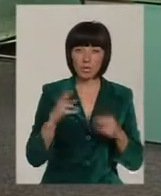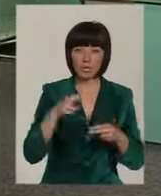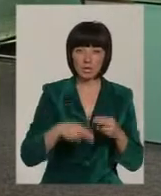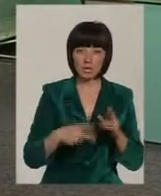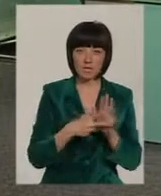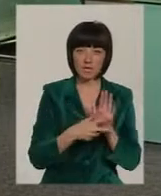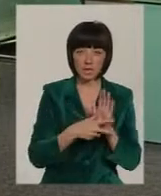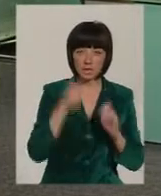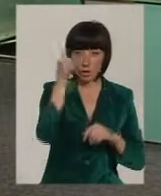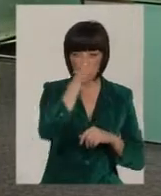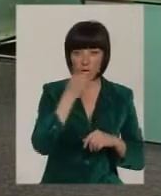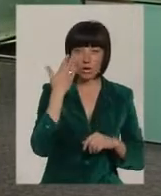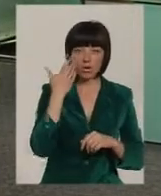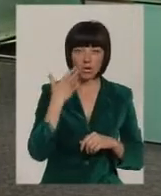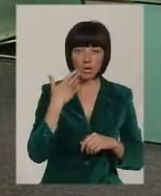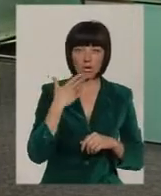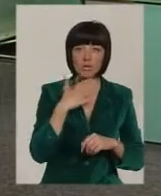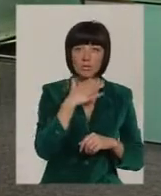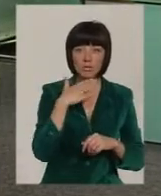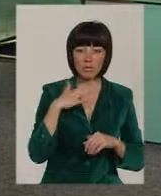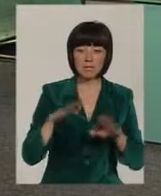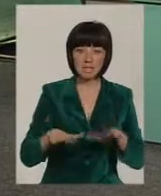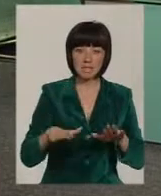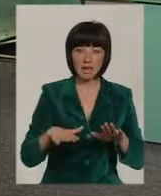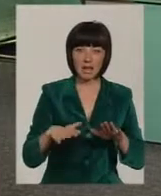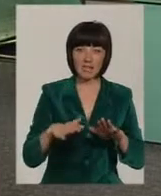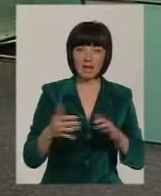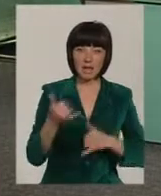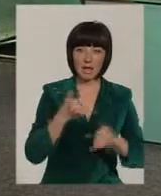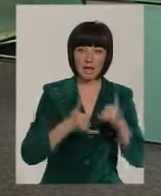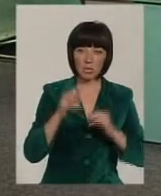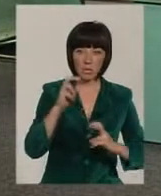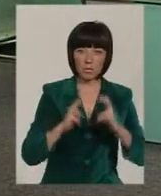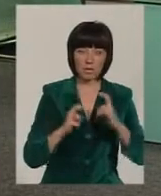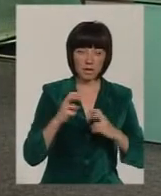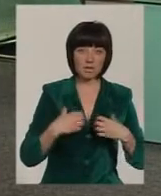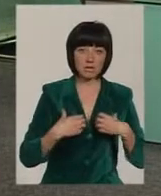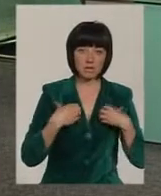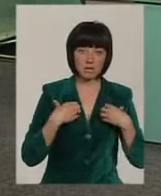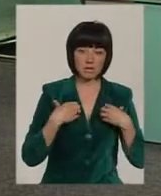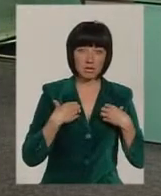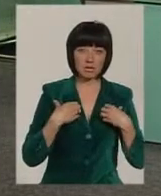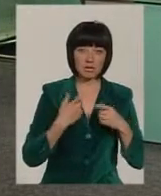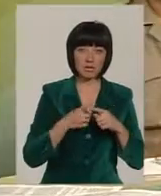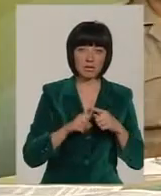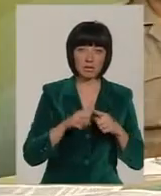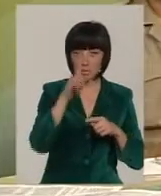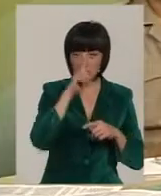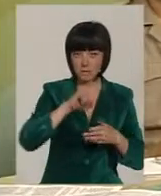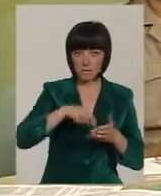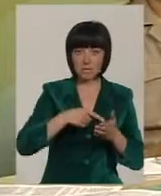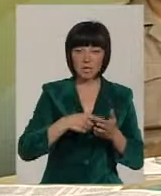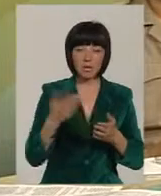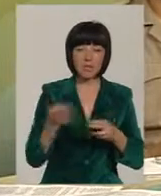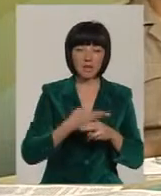наприкінці 80-х років, коли там дуже через коротко місцевий хімкомбінат зупинився водогін. Це страшна річ. Коли місто залишається без питної води, це страшна